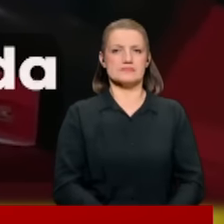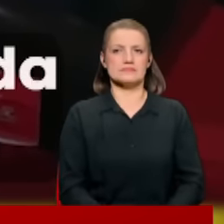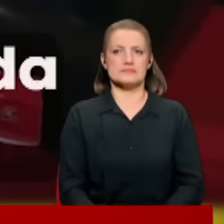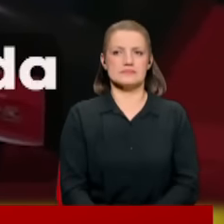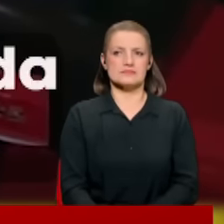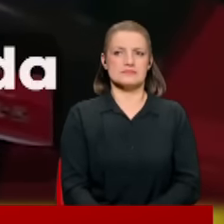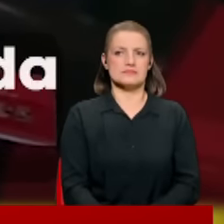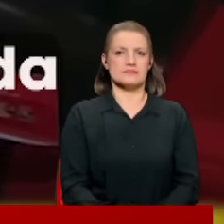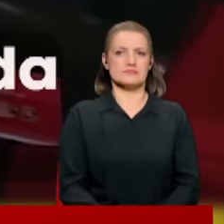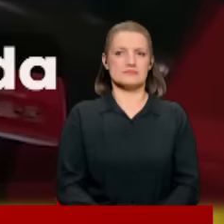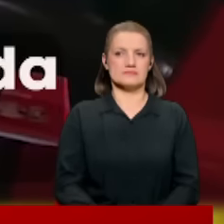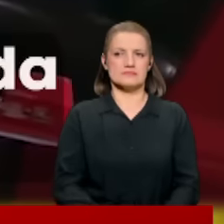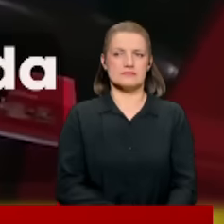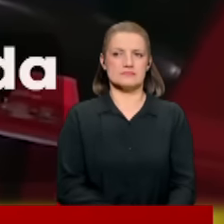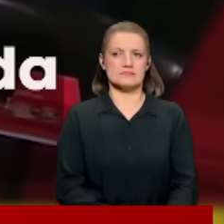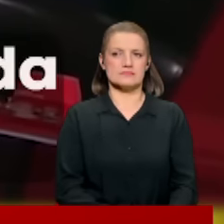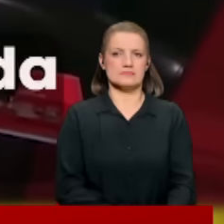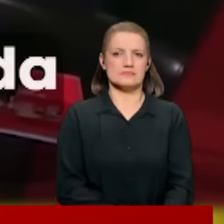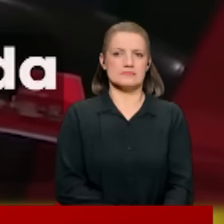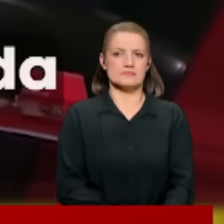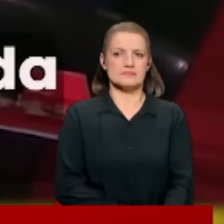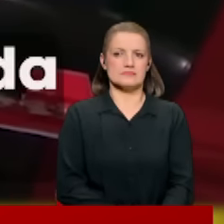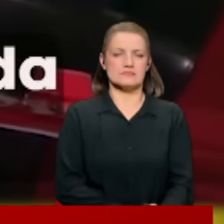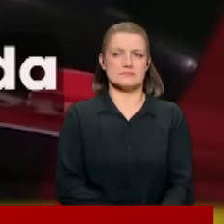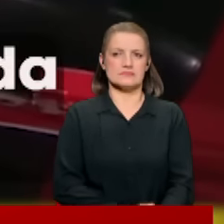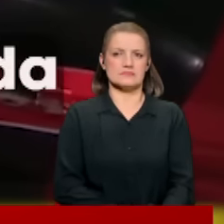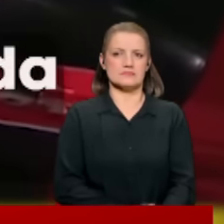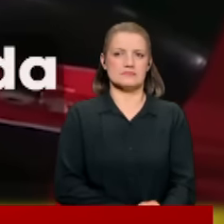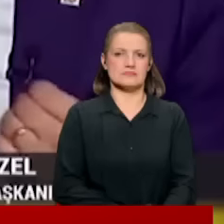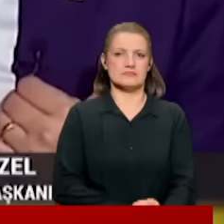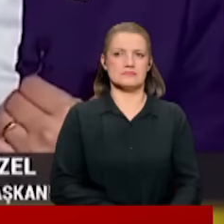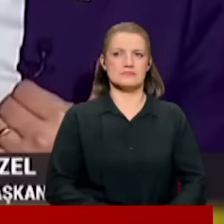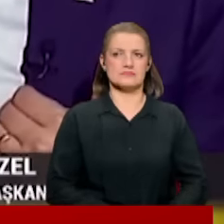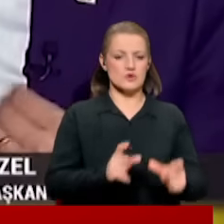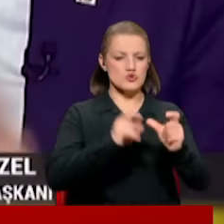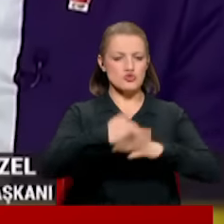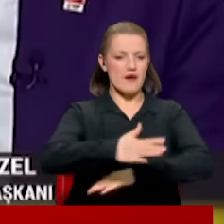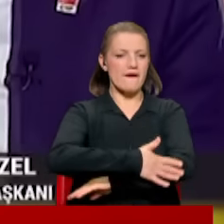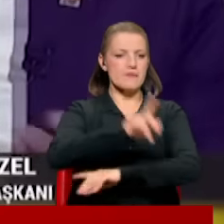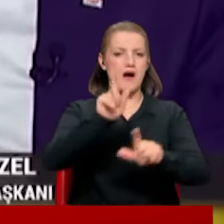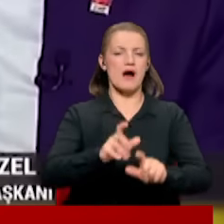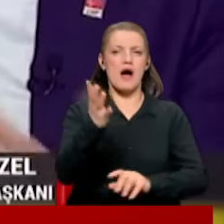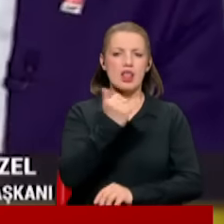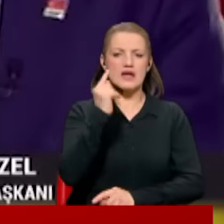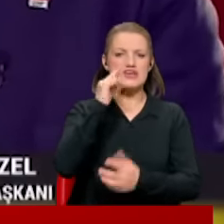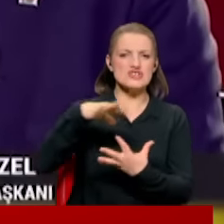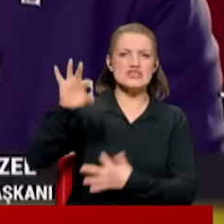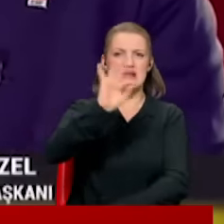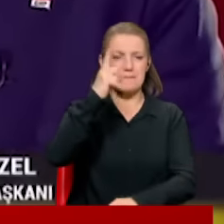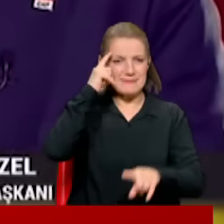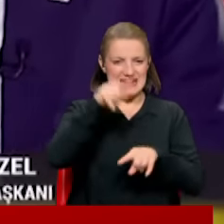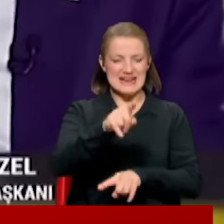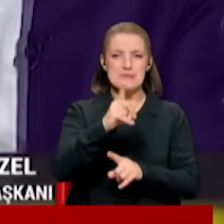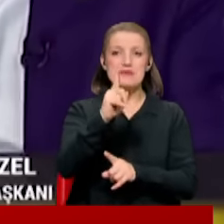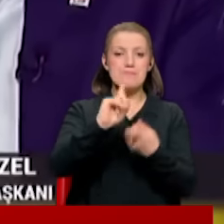işimiz yok. TC kimlik numaranıza, PTT'ye ya da kullanmış olduğunuz karta yatacak. Sosyal yardım alan kişilerin bilgilerinin bir siyasi